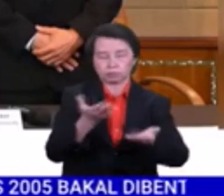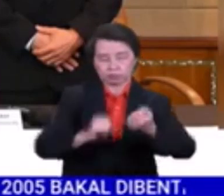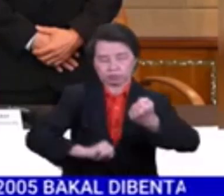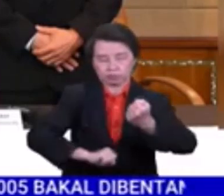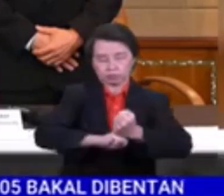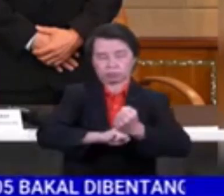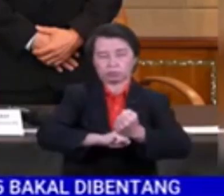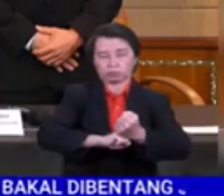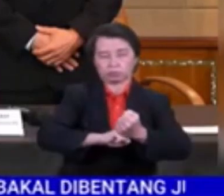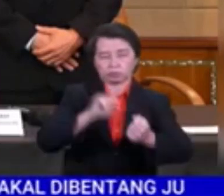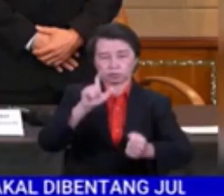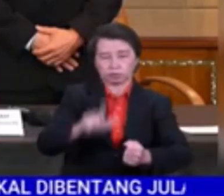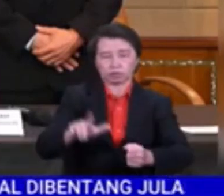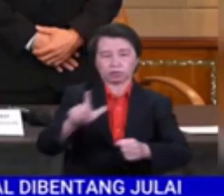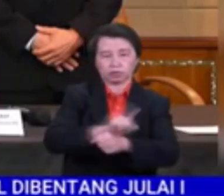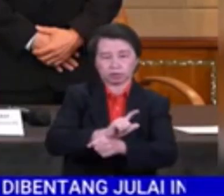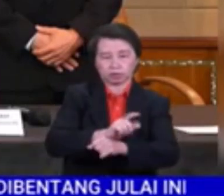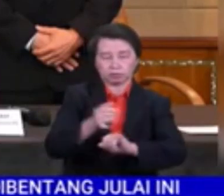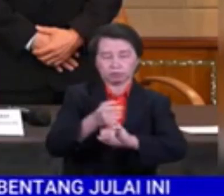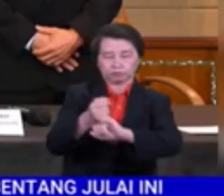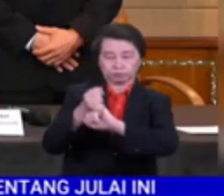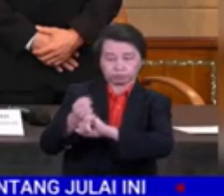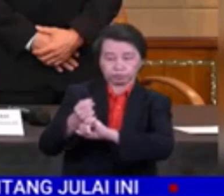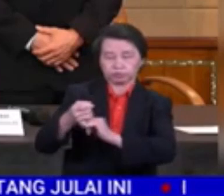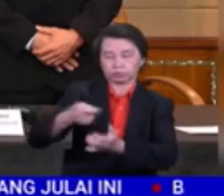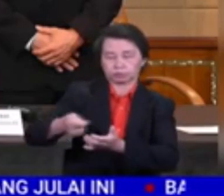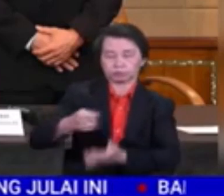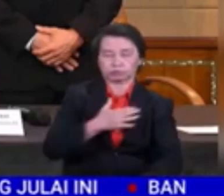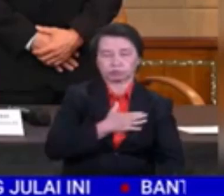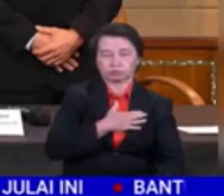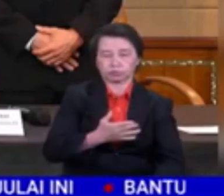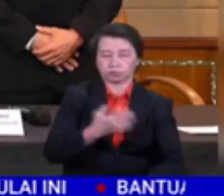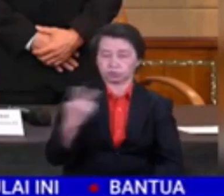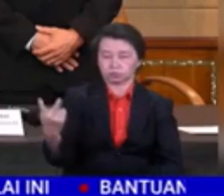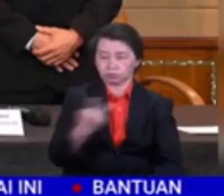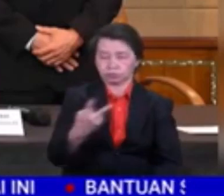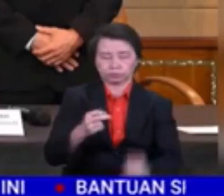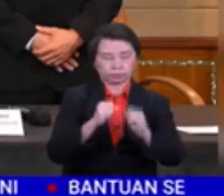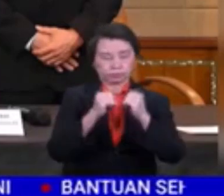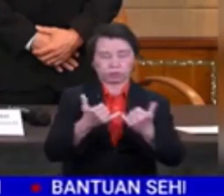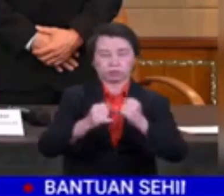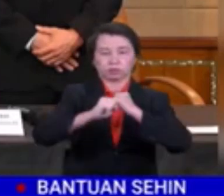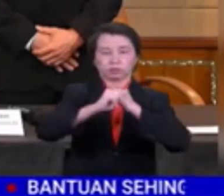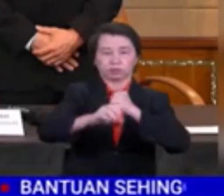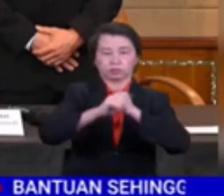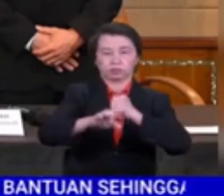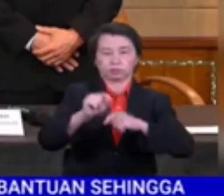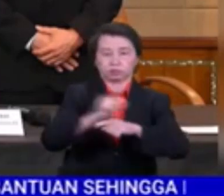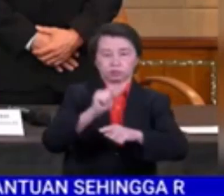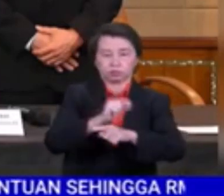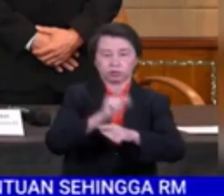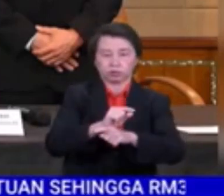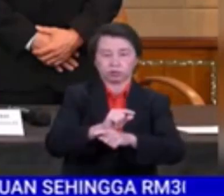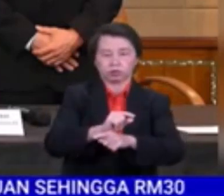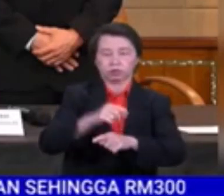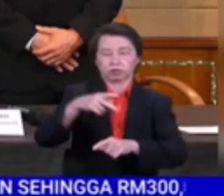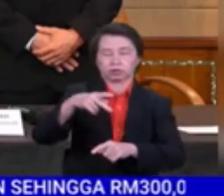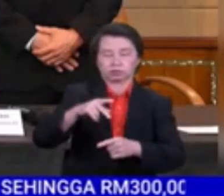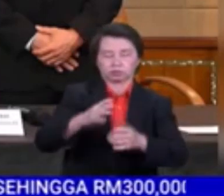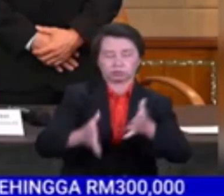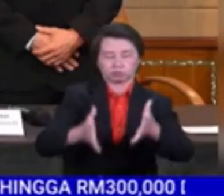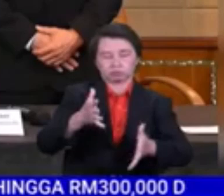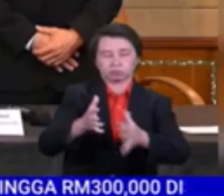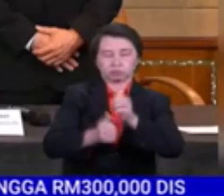yang komprehensif perjanjian itu juga menandakan komitmen ke-22 syari'at untuk mempromosikan penggunaan peranti terkini